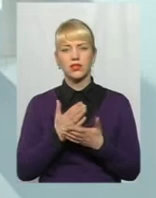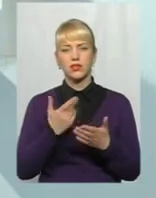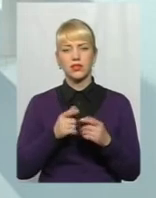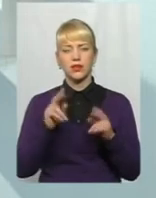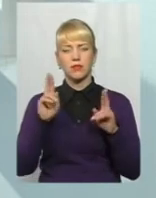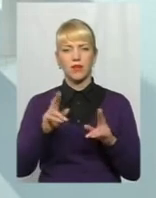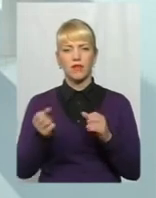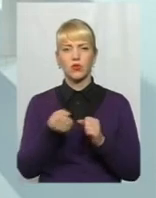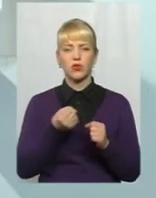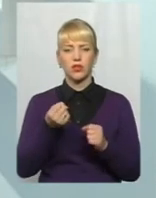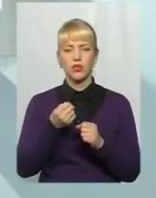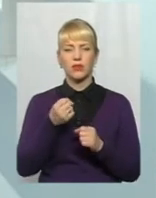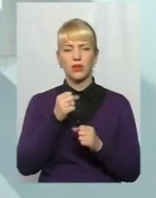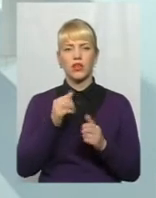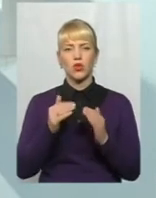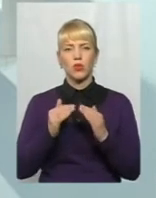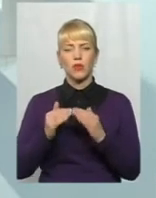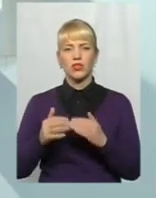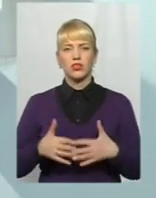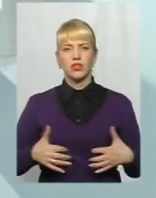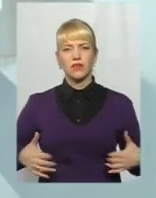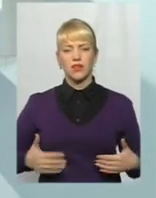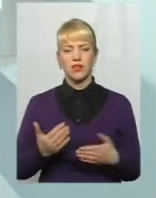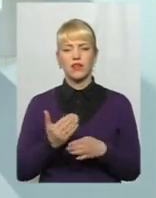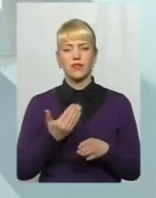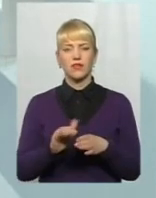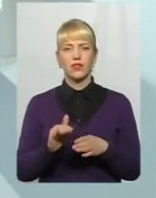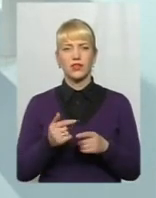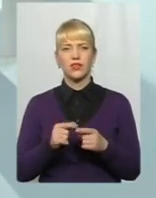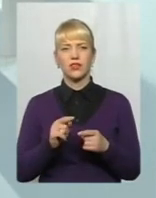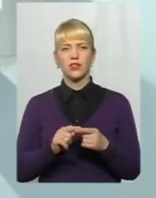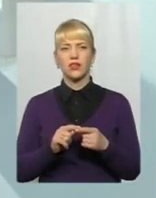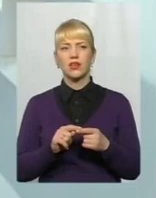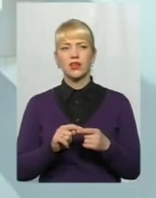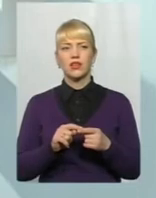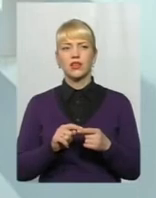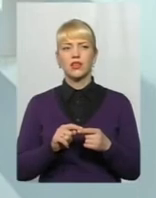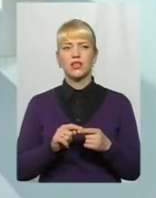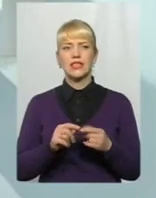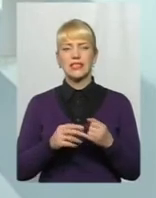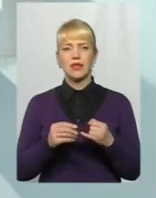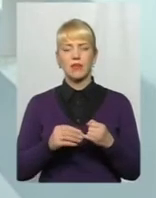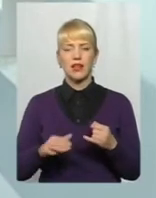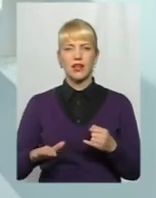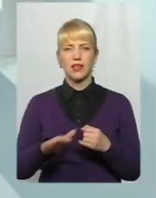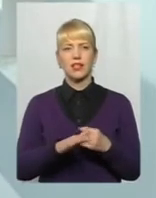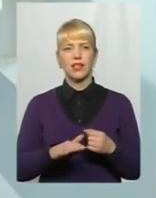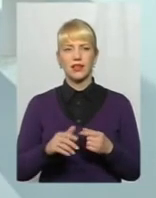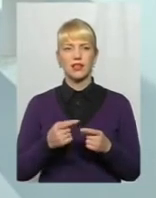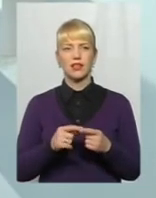контролі управління житлово-комунального господарства виділена земельна ділянка вже депутатами для